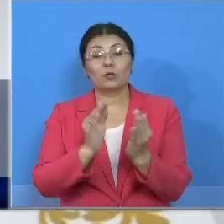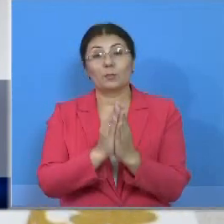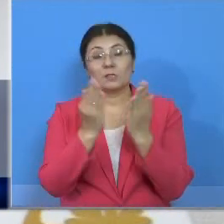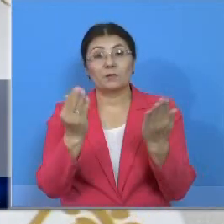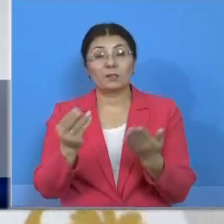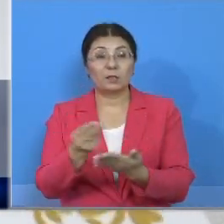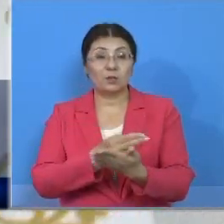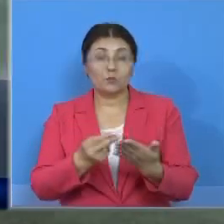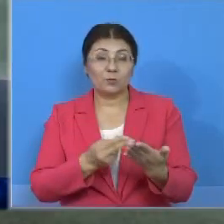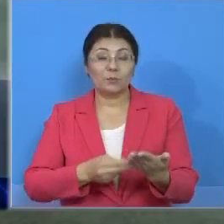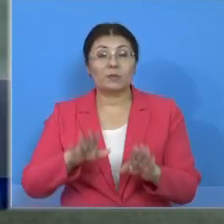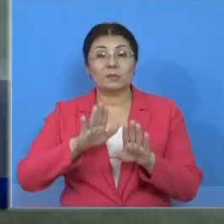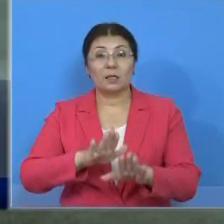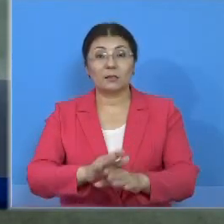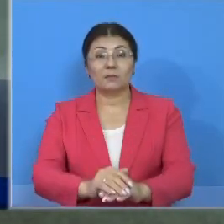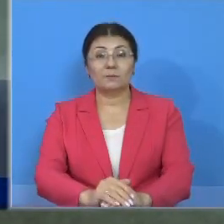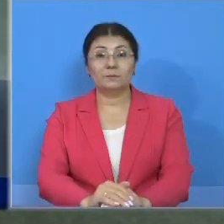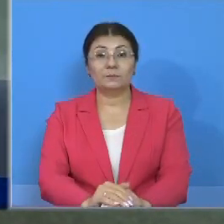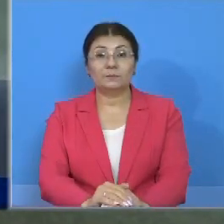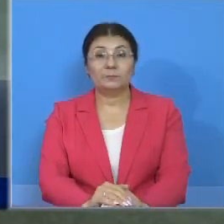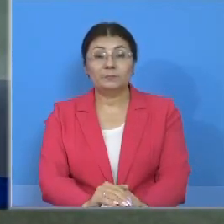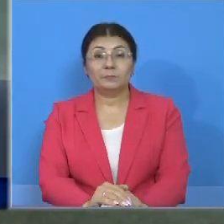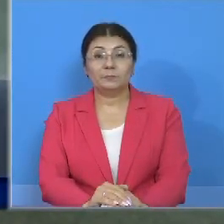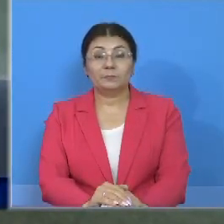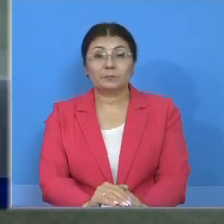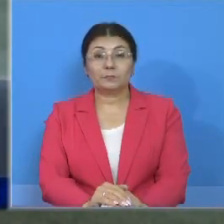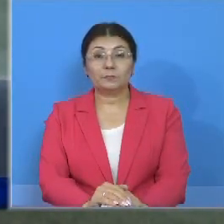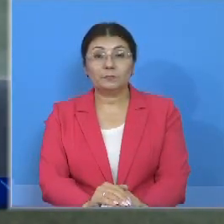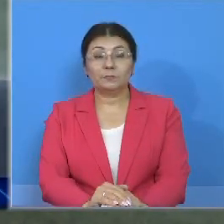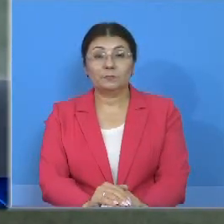журналына өз қолтаңбасын қалдырды. Жансая Абдикарым, Ержан Аманжолов, Ақтөбе телеарнасы.